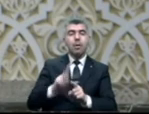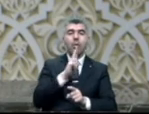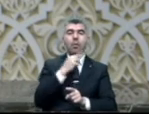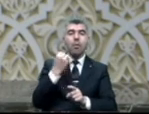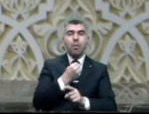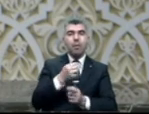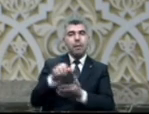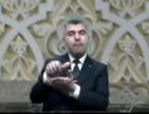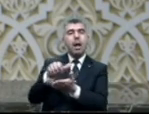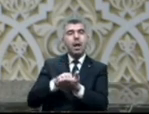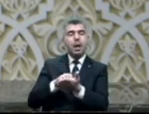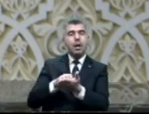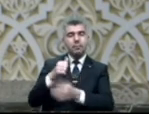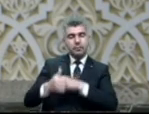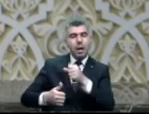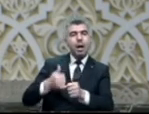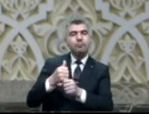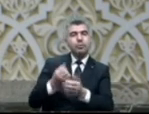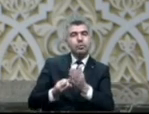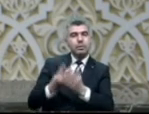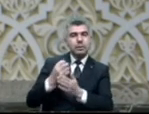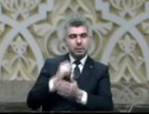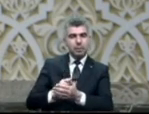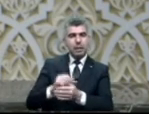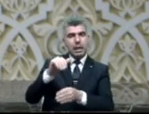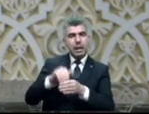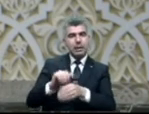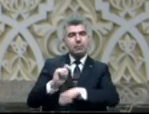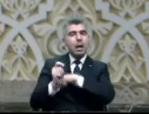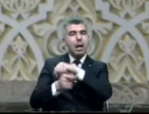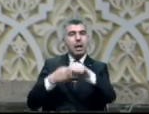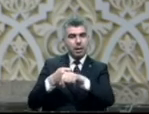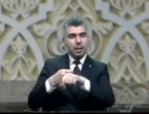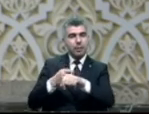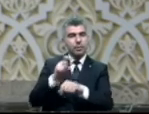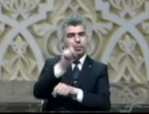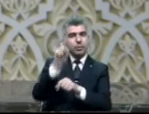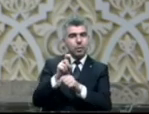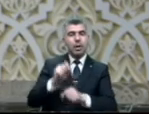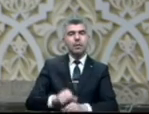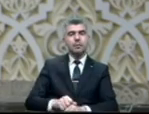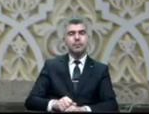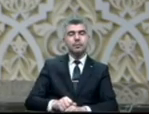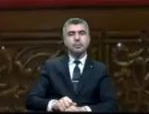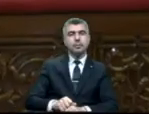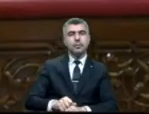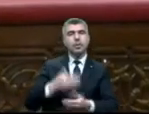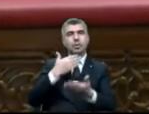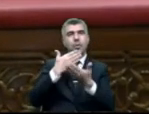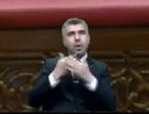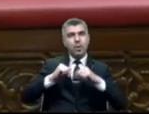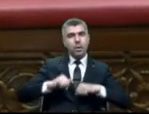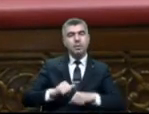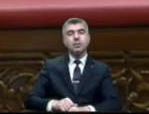لاستقبال الموسم الفلاحي الجديد. الكلمة لأحد السادة المستشارين من فريق الحركي لبسط السؤال. تفضل السي مكاوي. تفضل السي عبد الله. رئيس سيد